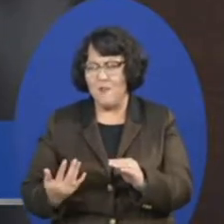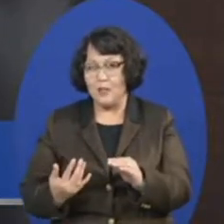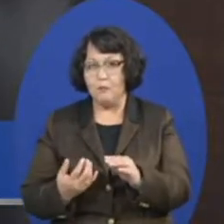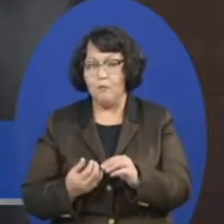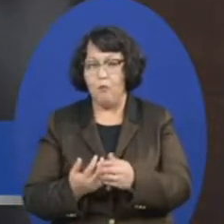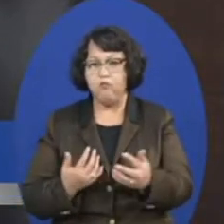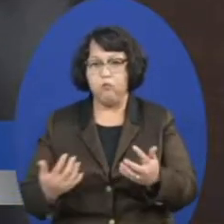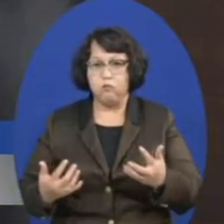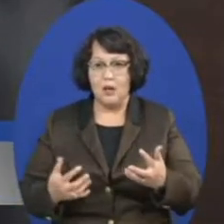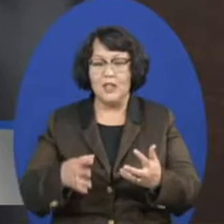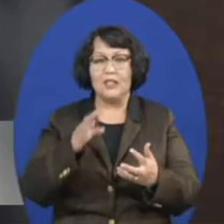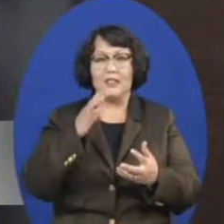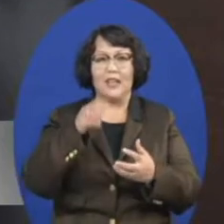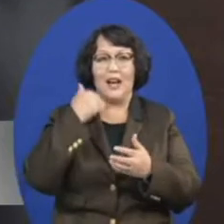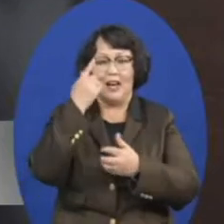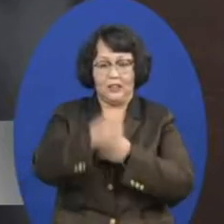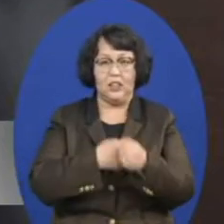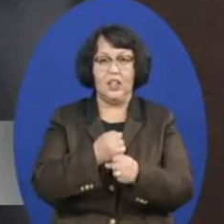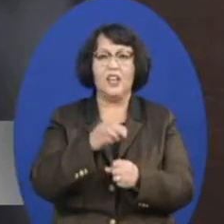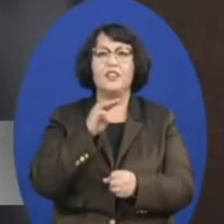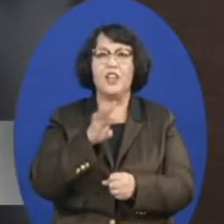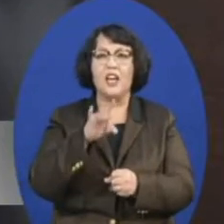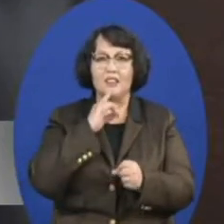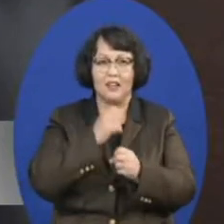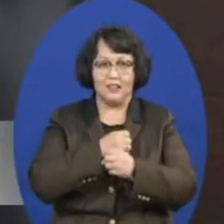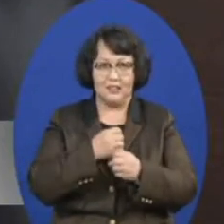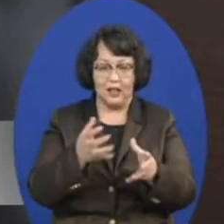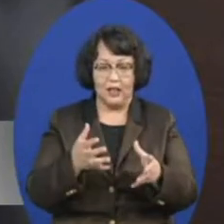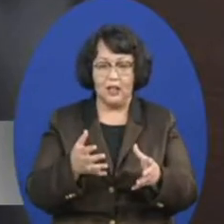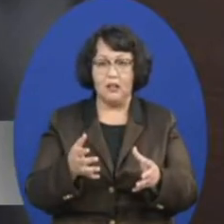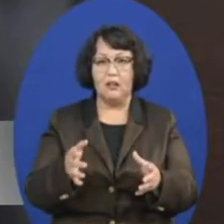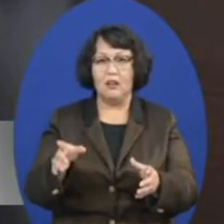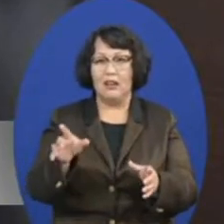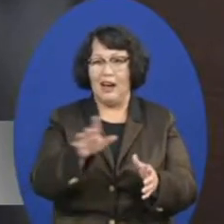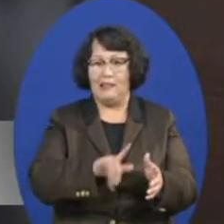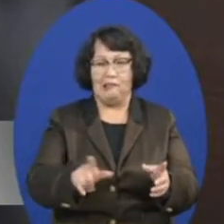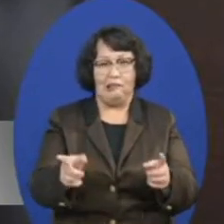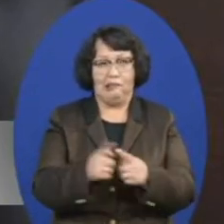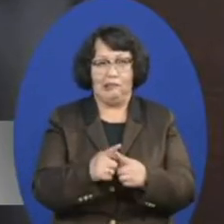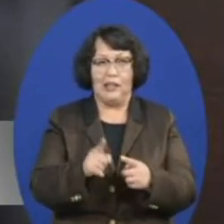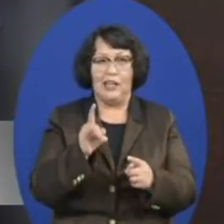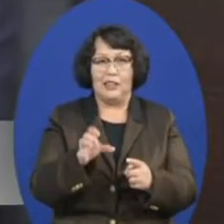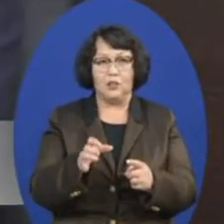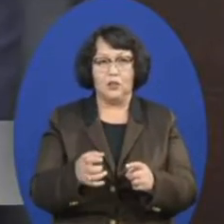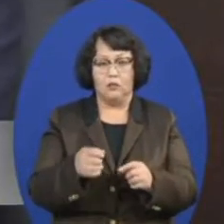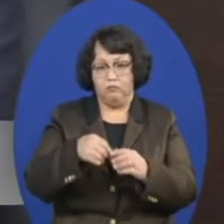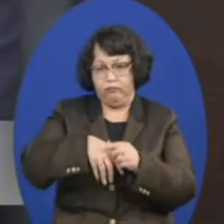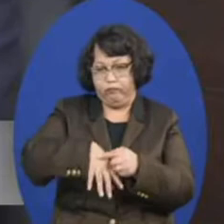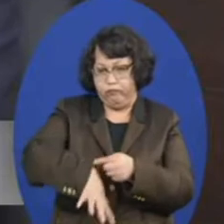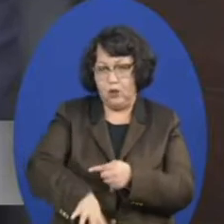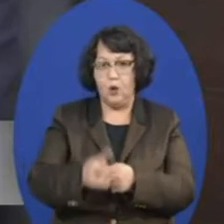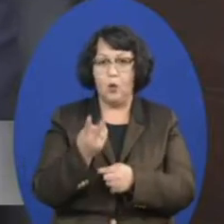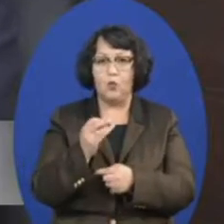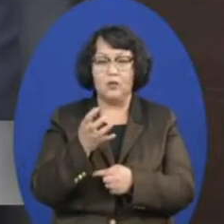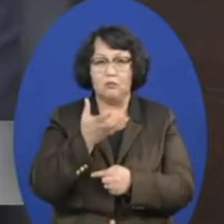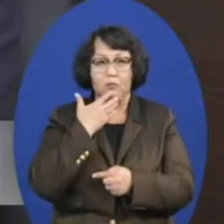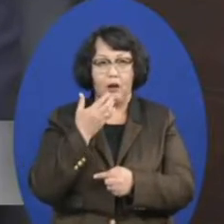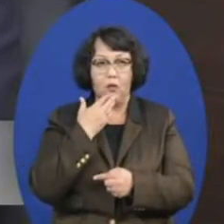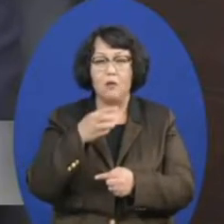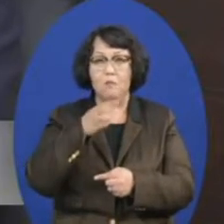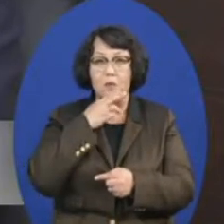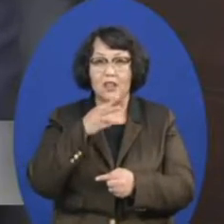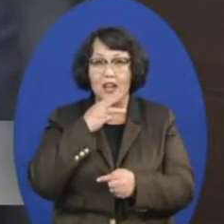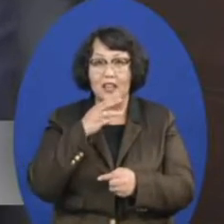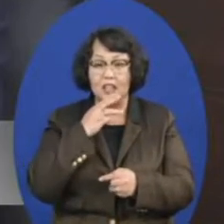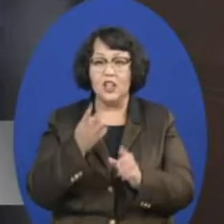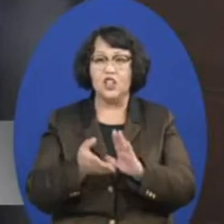эргэжлэл нахаал тэн дээр аа нахаад авахтай зэрэг оо энэ газар талхалагдаад ийс үлчиж үндс нь байхгүй болчих гэхдээ энэ тэр мэдээлэл чинь